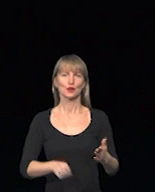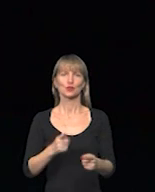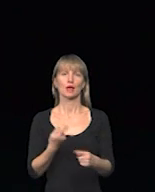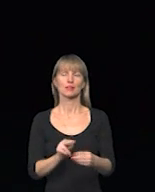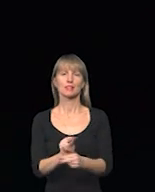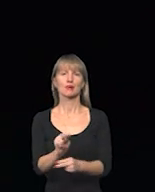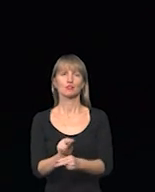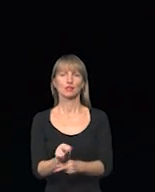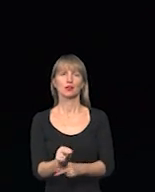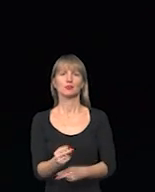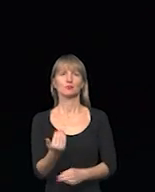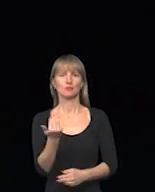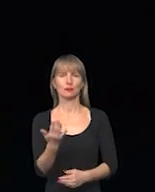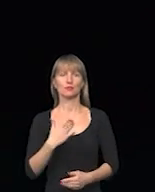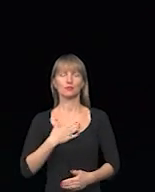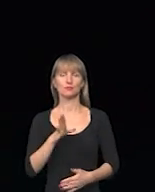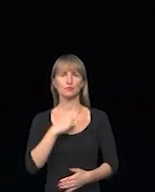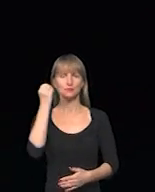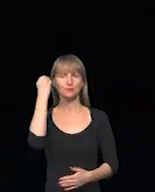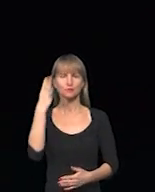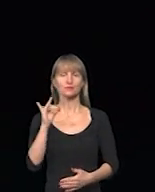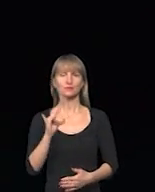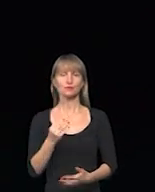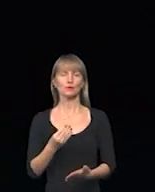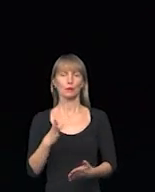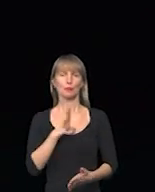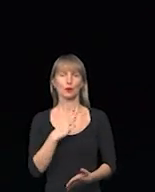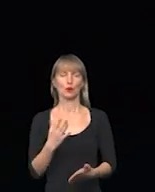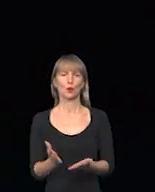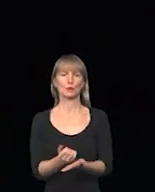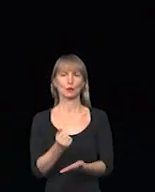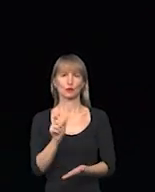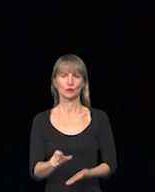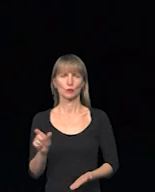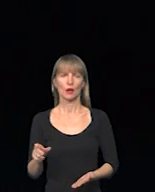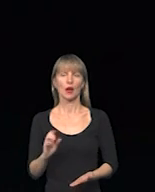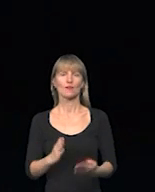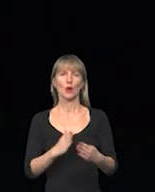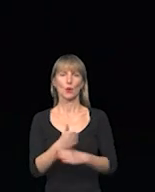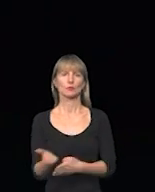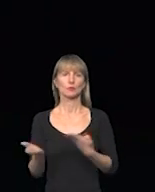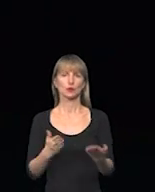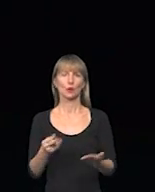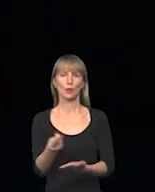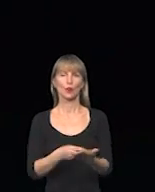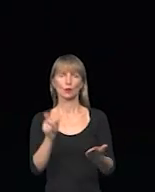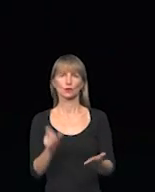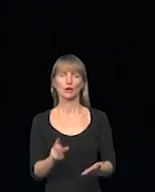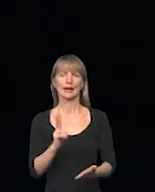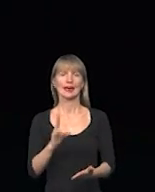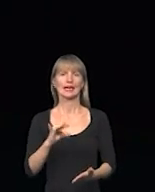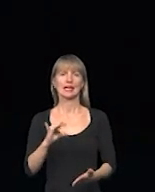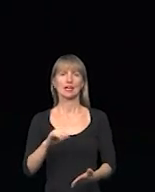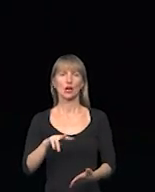навчить всіх нас бути мудрішими та обізнанішими. А у гості запросили художницю Людмилу Кирилюк,